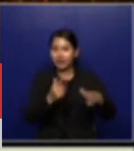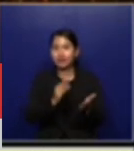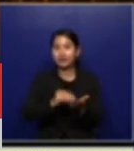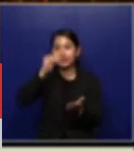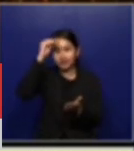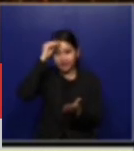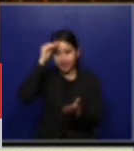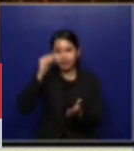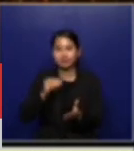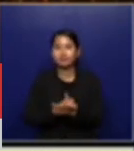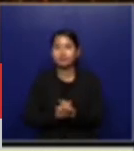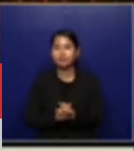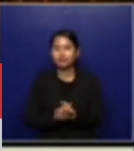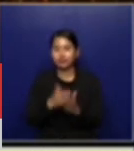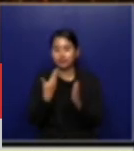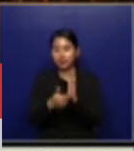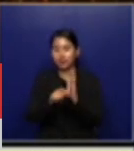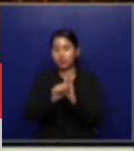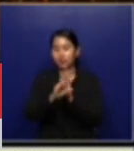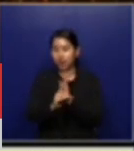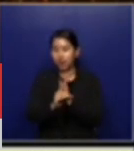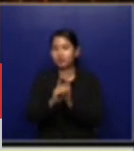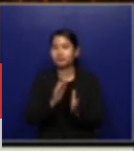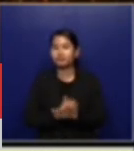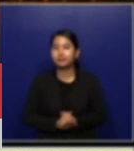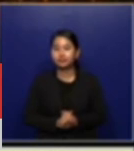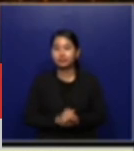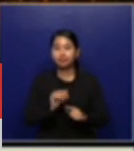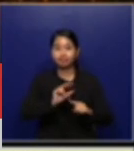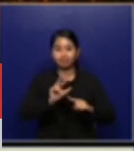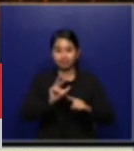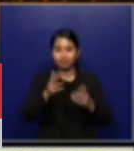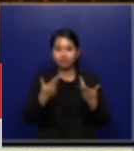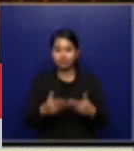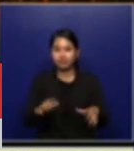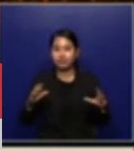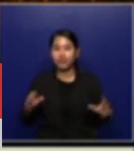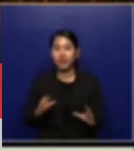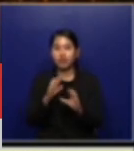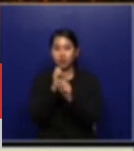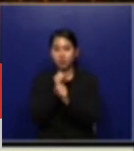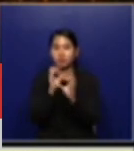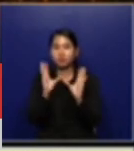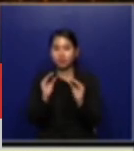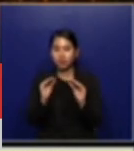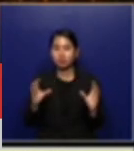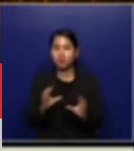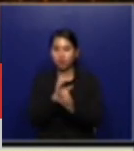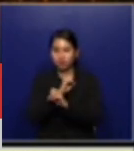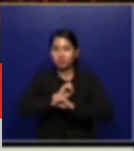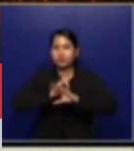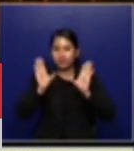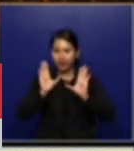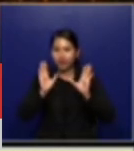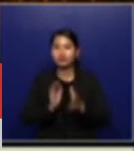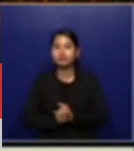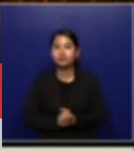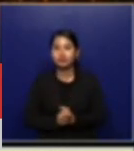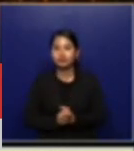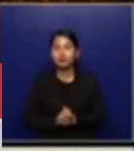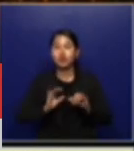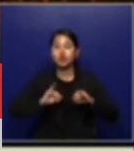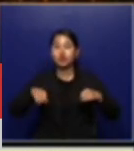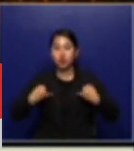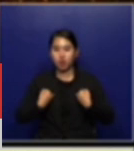าอุดรธานีเขตที่3แล้วก็ผลสรุปจากที่ประชุมก็สรุปออกมาชัดเจนนะครับว่าเจ้าของพื้น